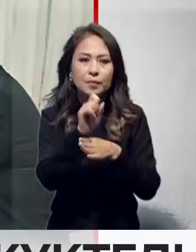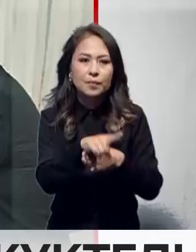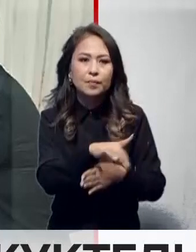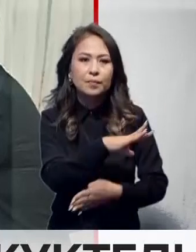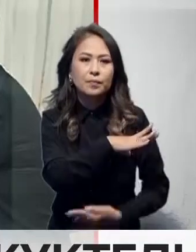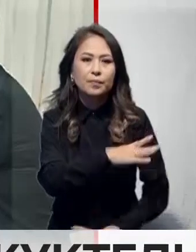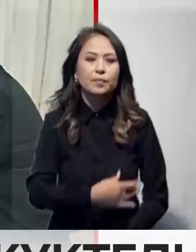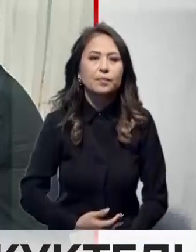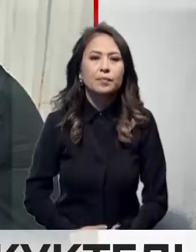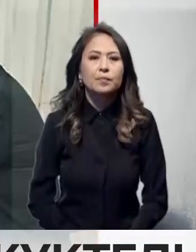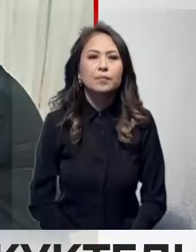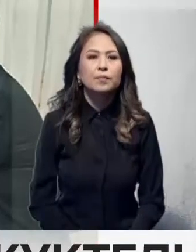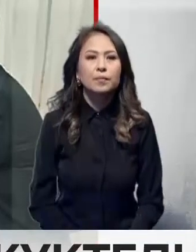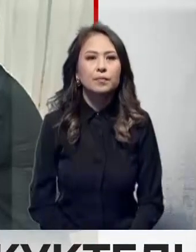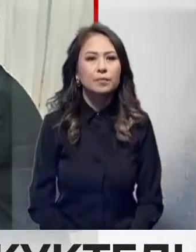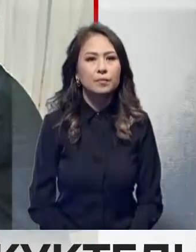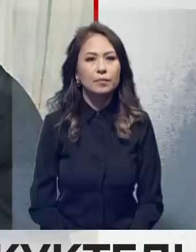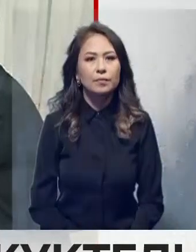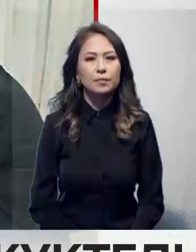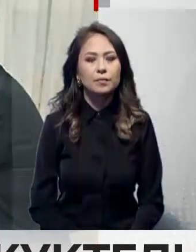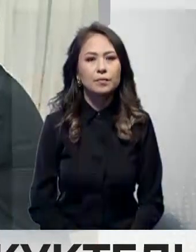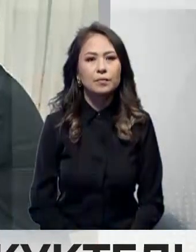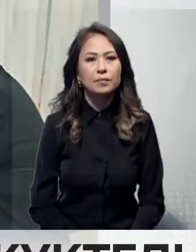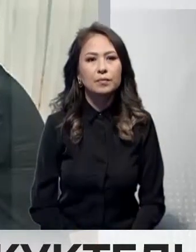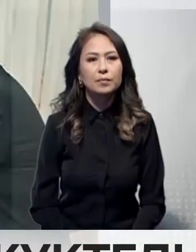жөнінде бірқатар тапсырма жүктеді.